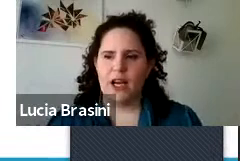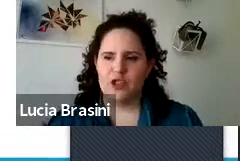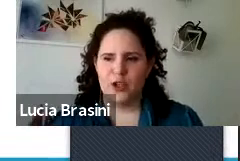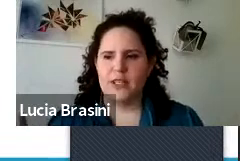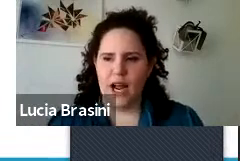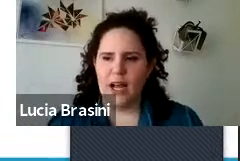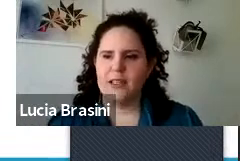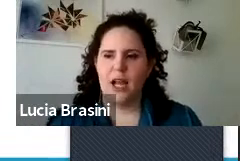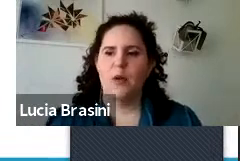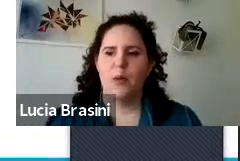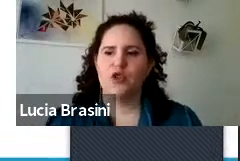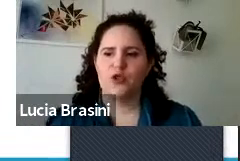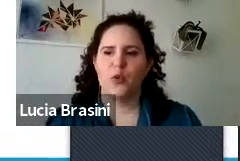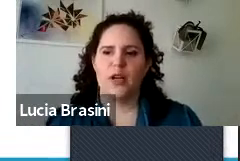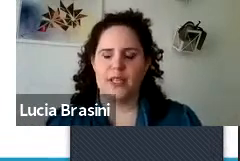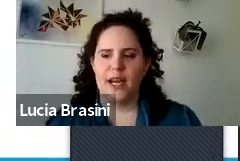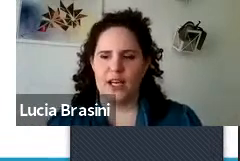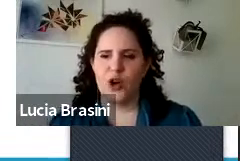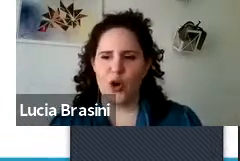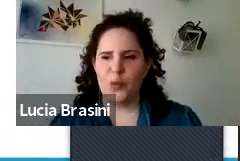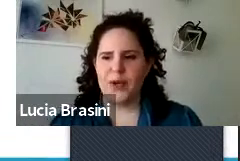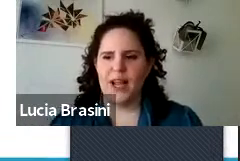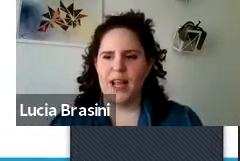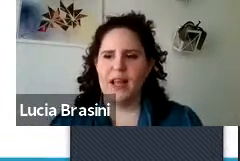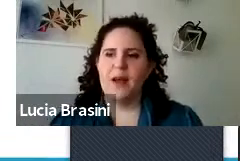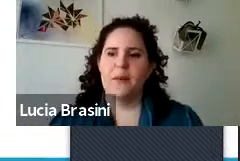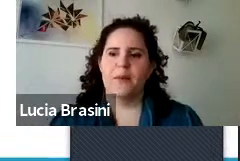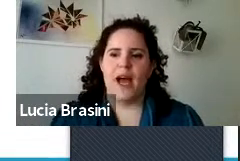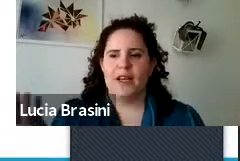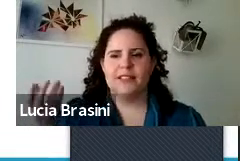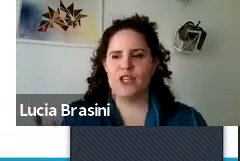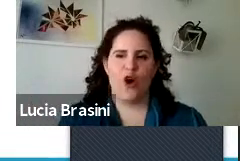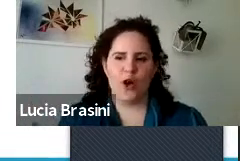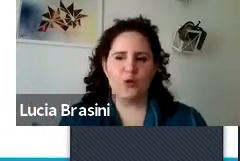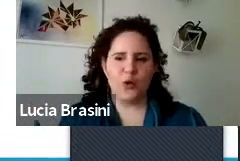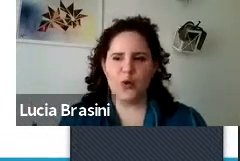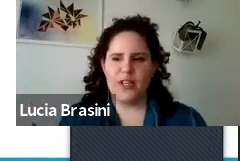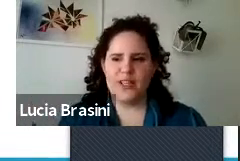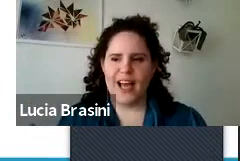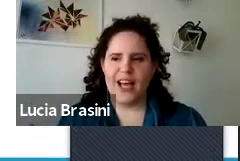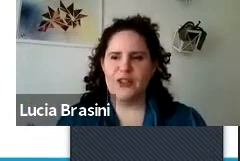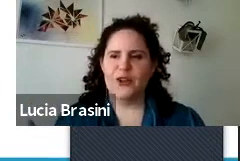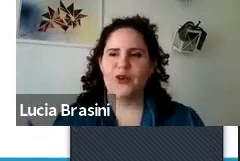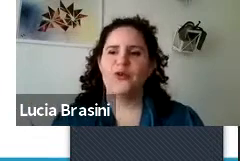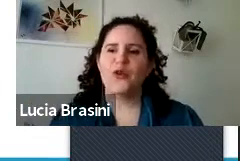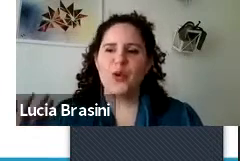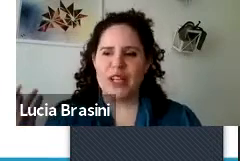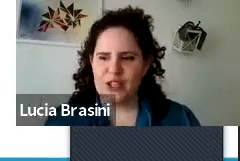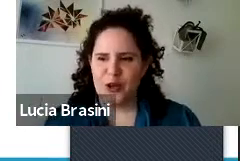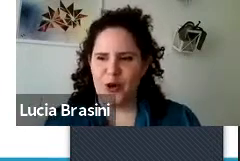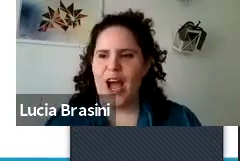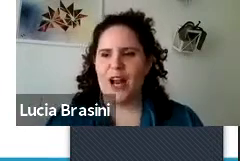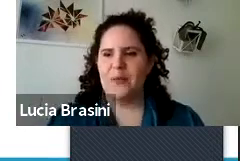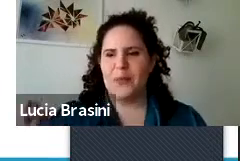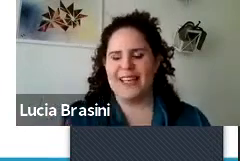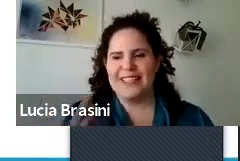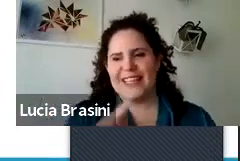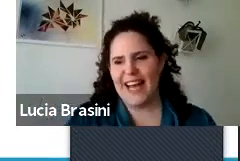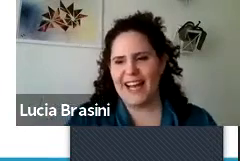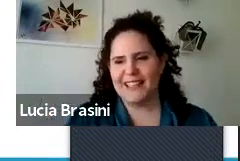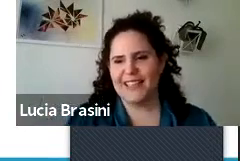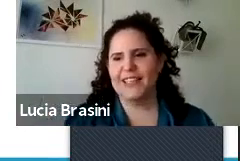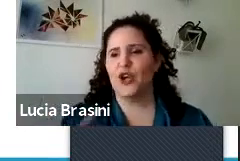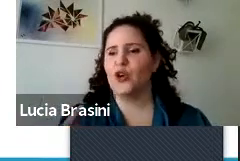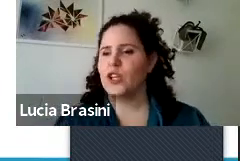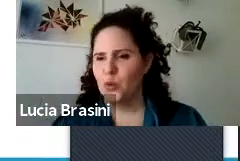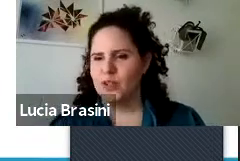per carità sono entrata e posso guardare le opere, ma se ho l'audioguida non fruisco al pari